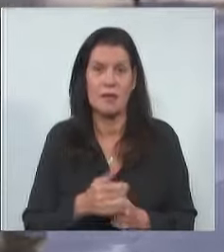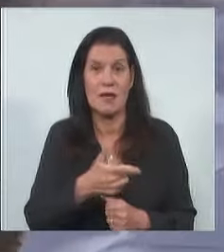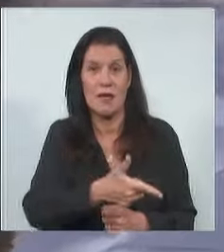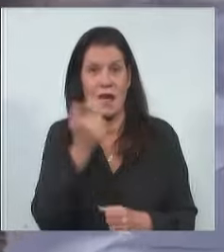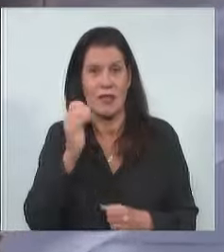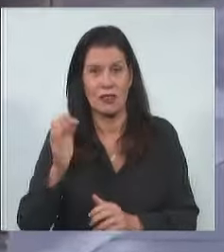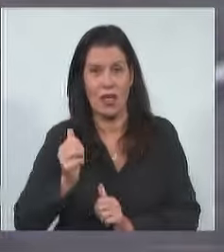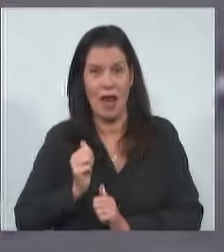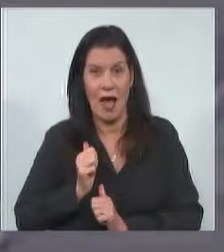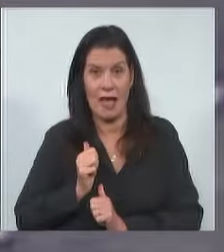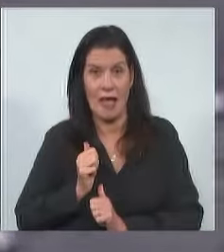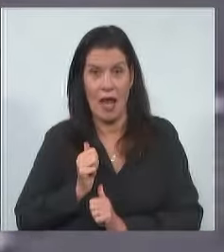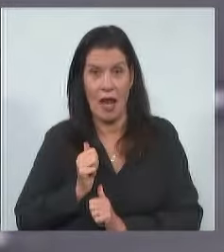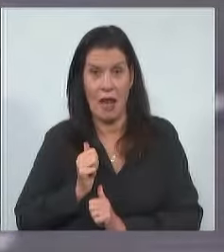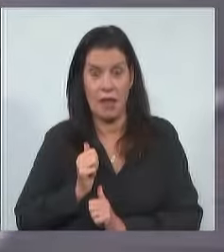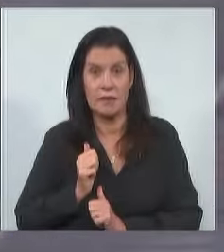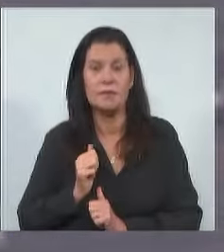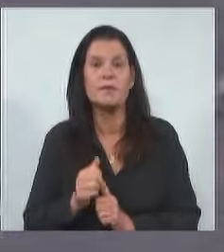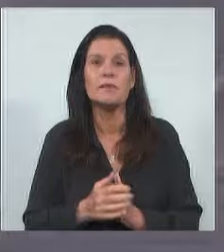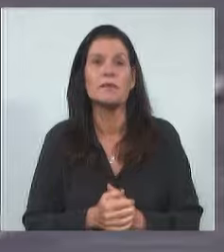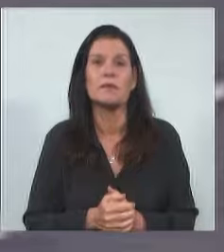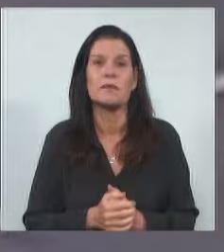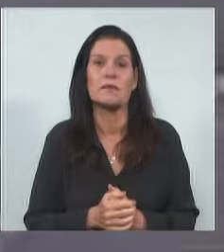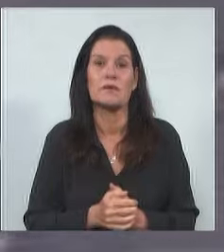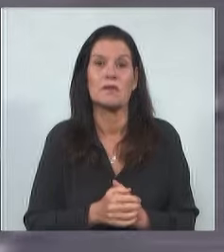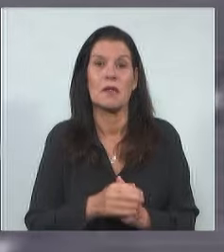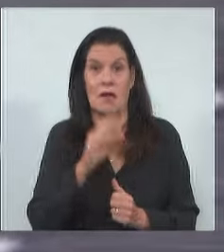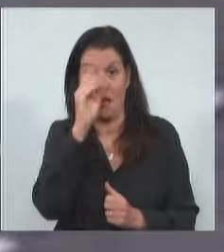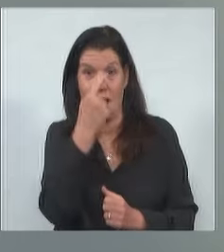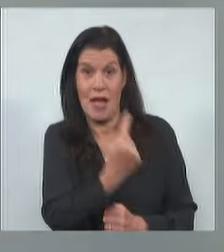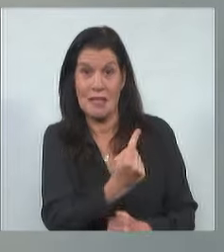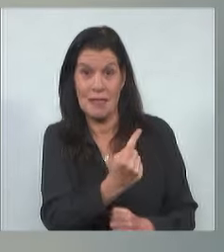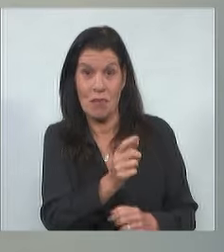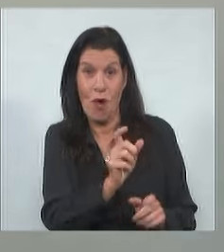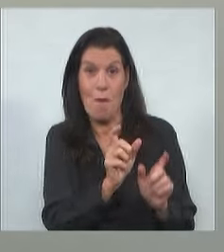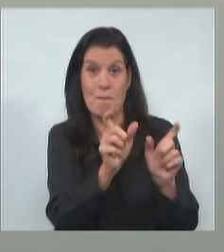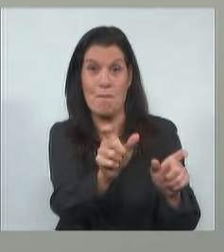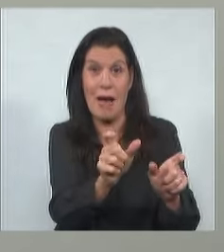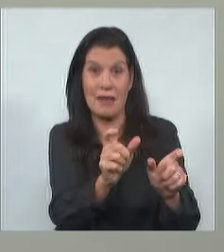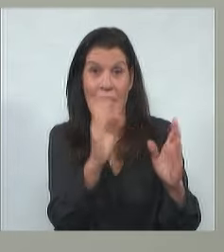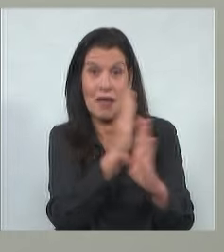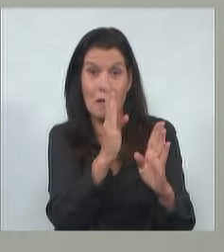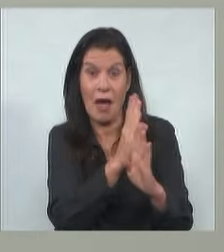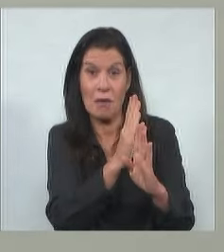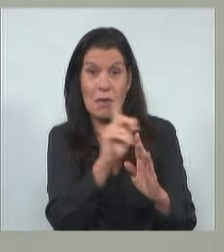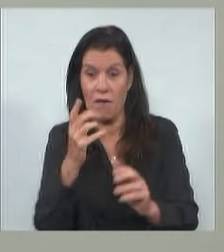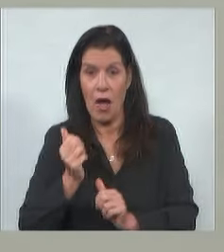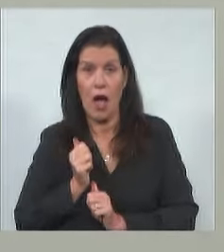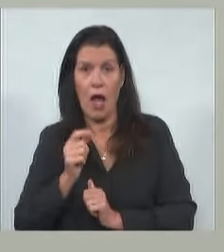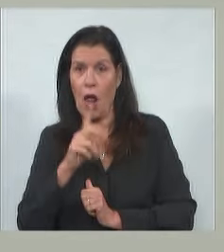הגיבור, שנטרל מחבלים בכניסה לירושלים והתחנן על חייו, נצרב בזיכרון, בעיקר בגלל מה שקורה אחרי